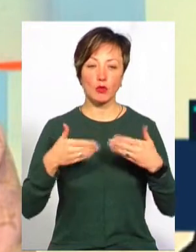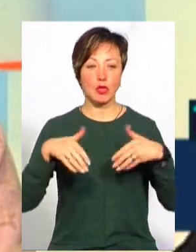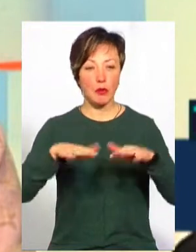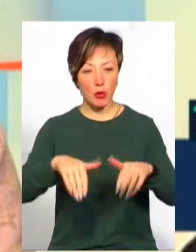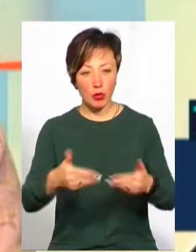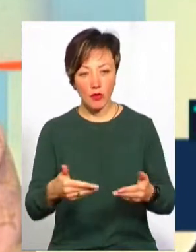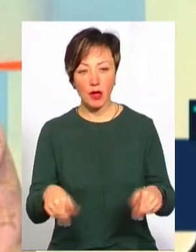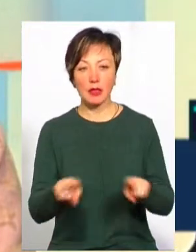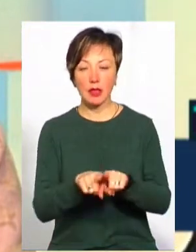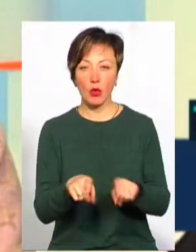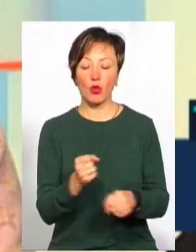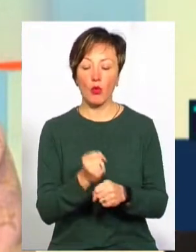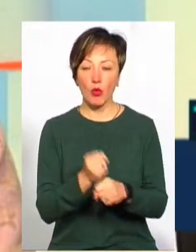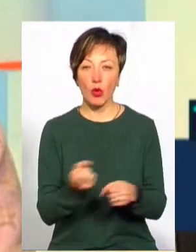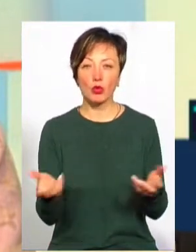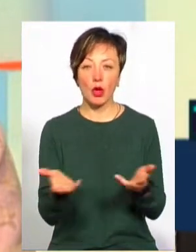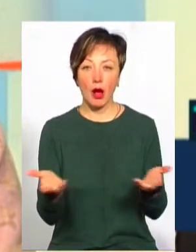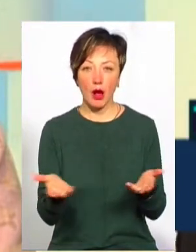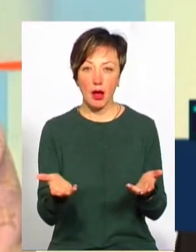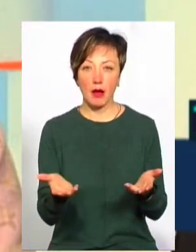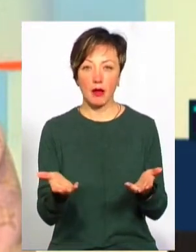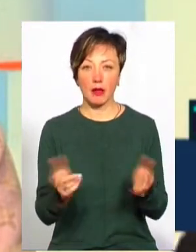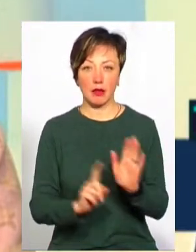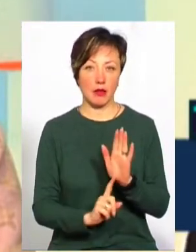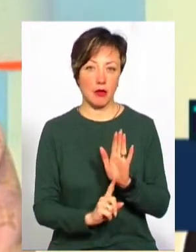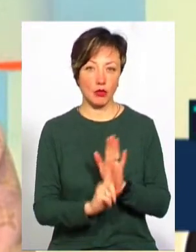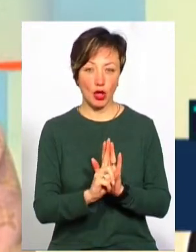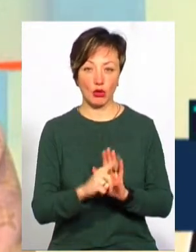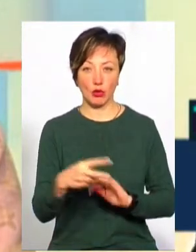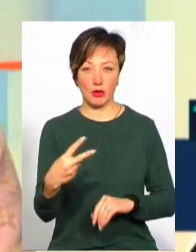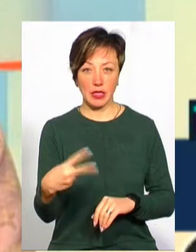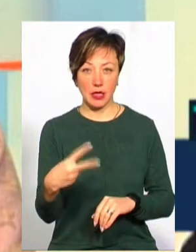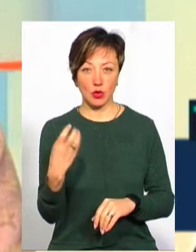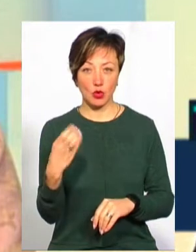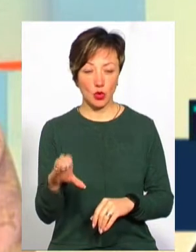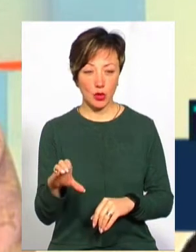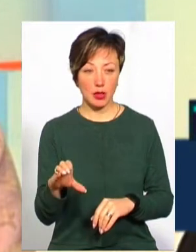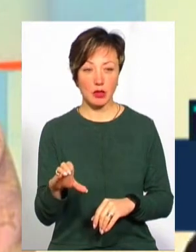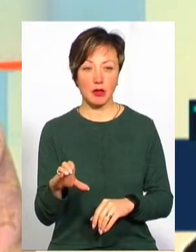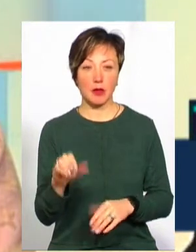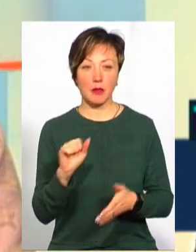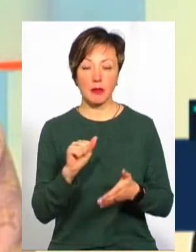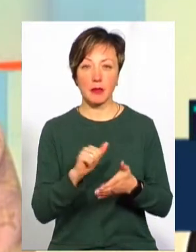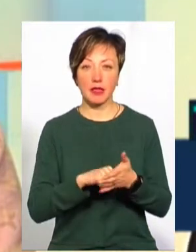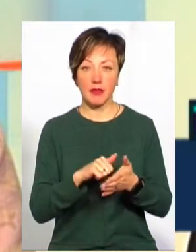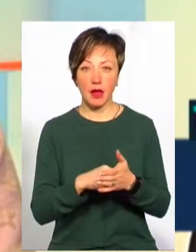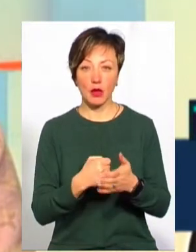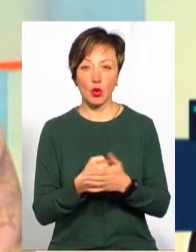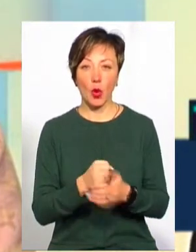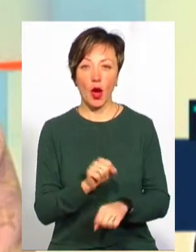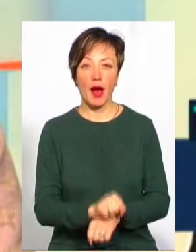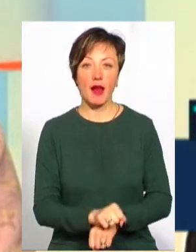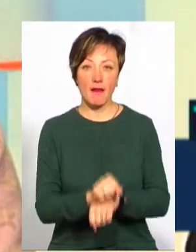вам таку роботу, яка на початку 20-го сторіччя привела до